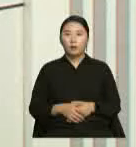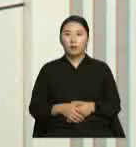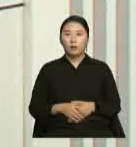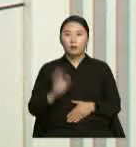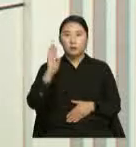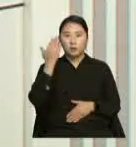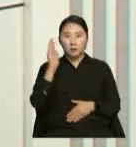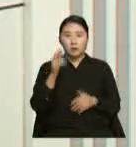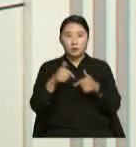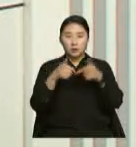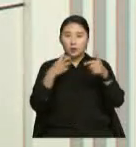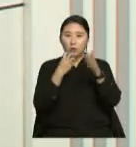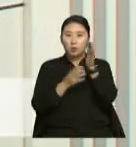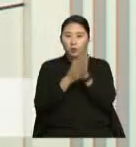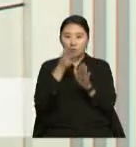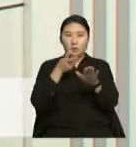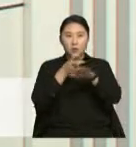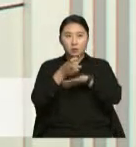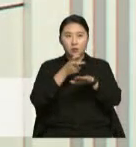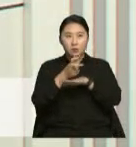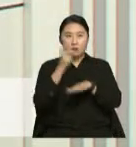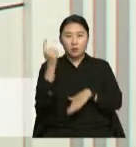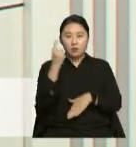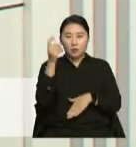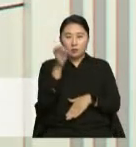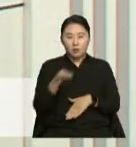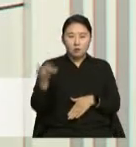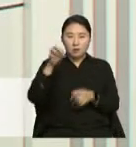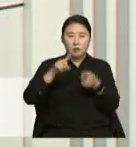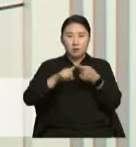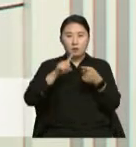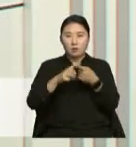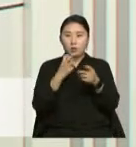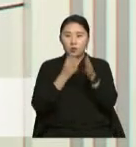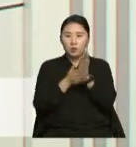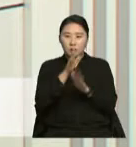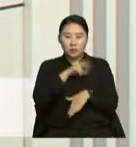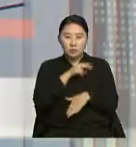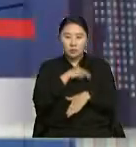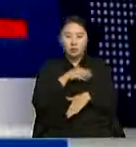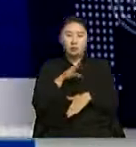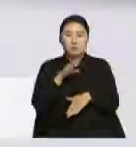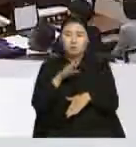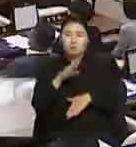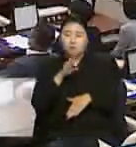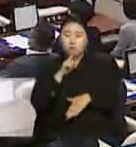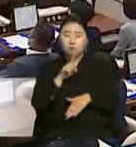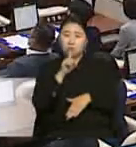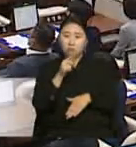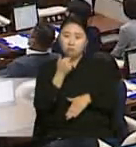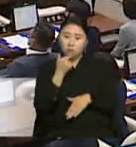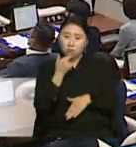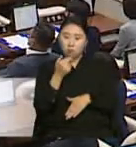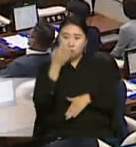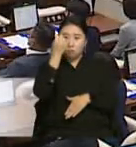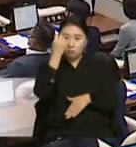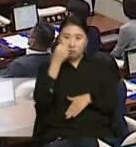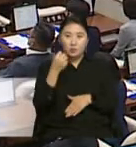최근 불거진 서울시 대중교통 요금 인상 논란 에 대해 서울시의회는 사실무근이라고 밝혔습니다